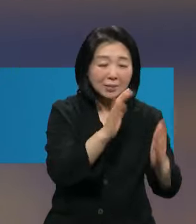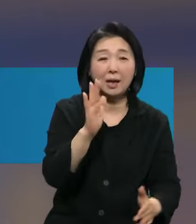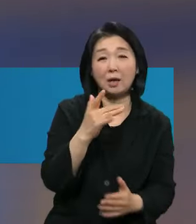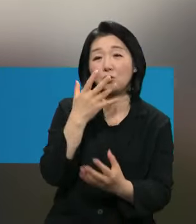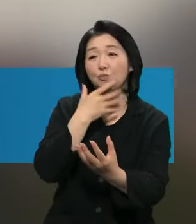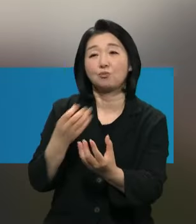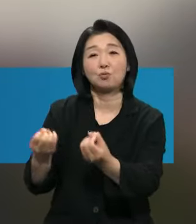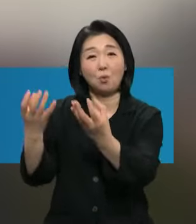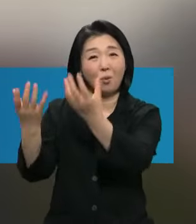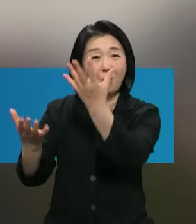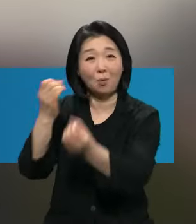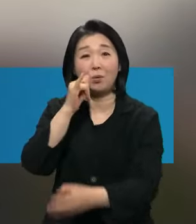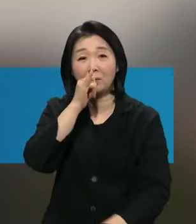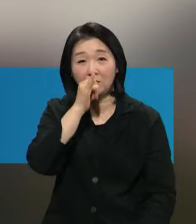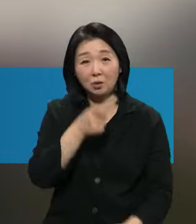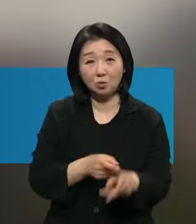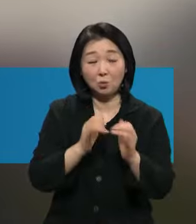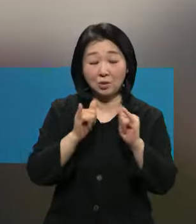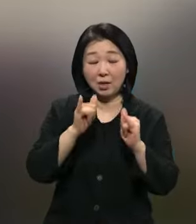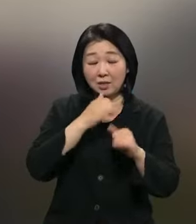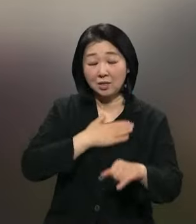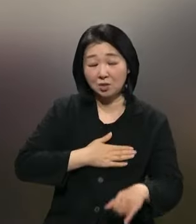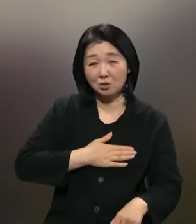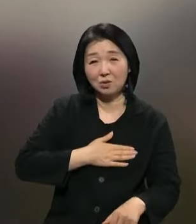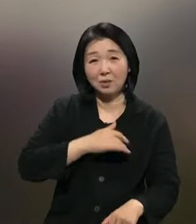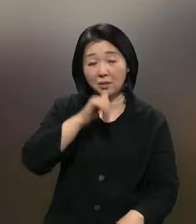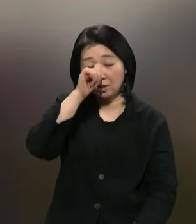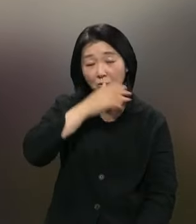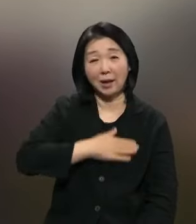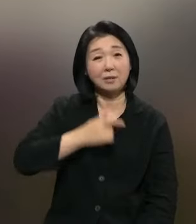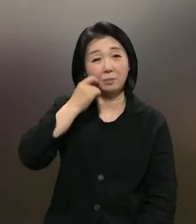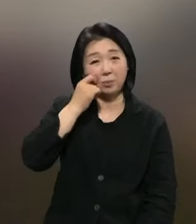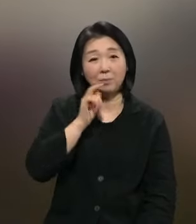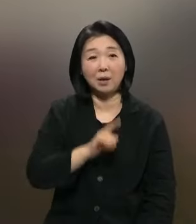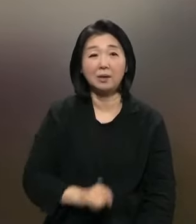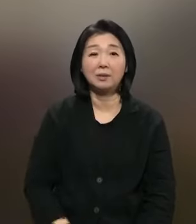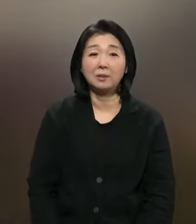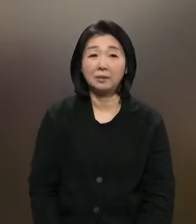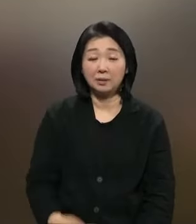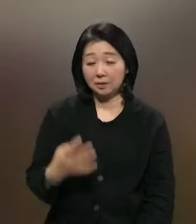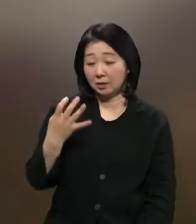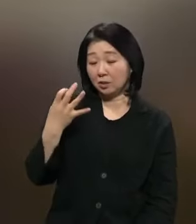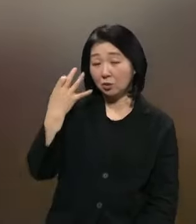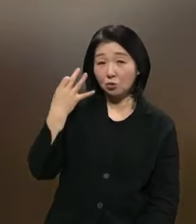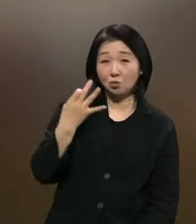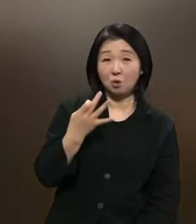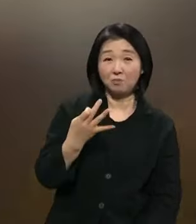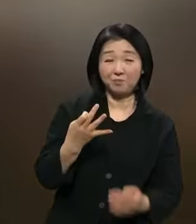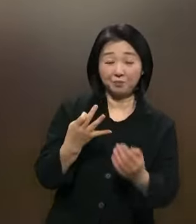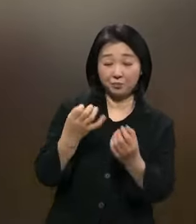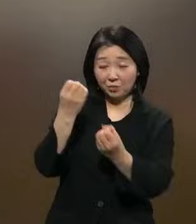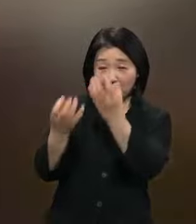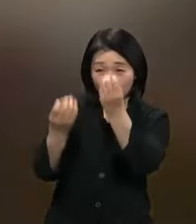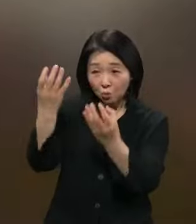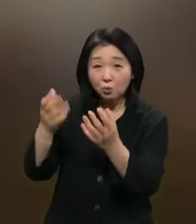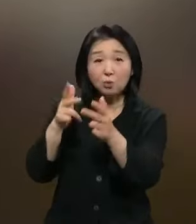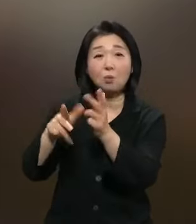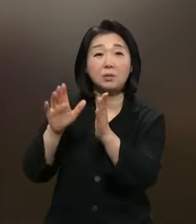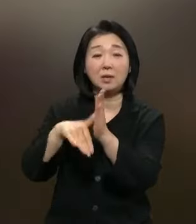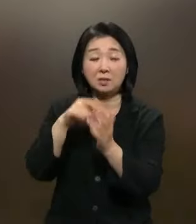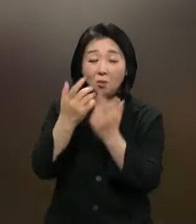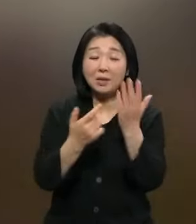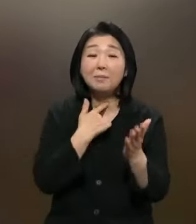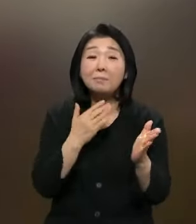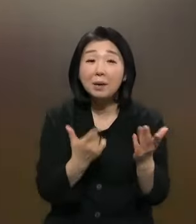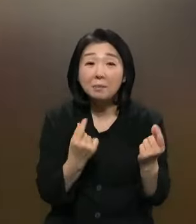불꽃놀이였다면서 초보자들은 인도를 알 수가 없다 이렇게 꼬집었습니다. 물론 2주 전 불꽃놀이 공장에서 화재가 있던 건